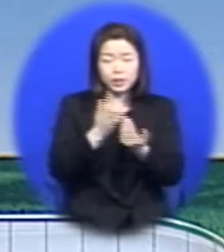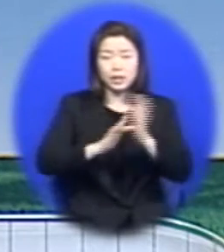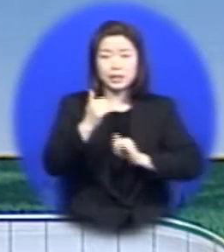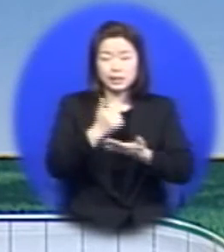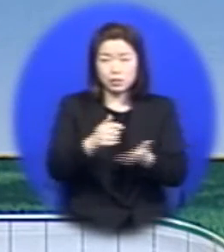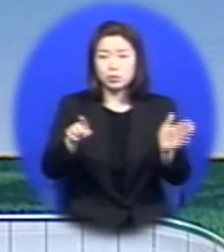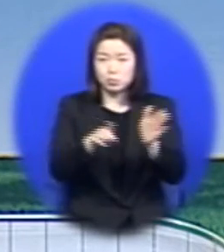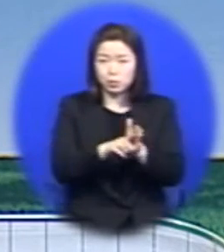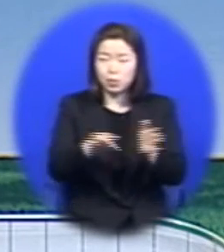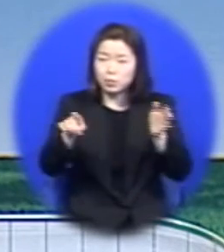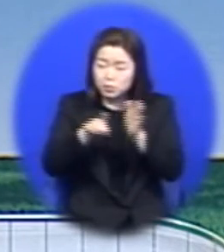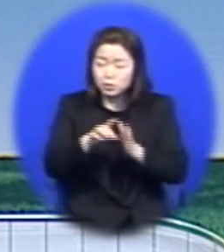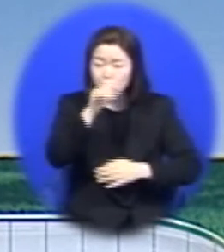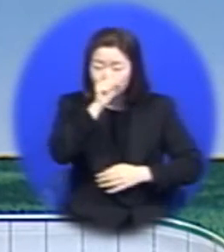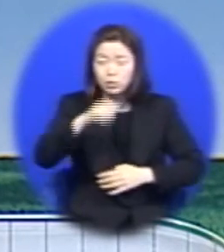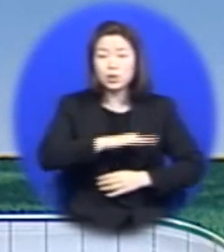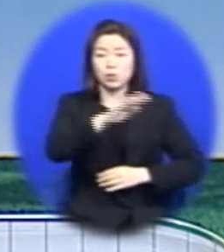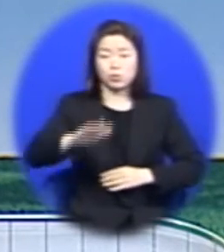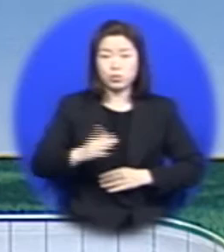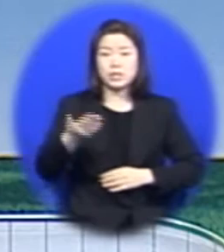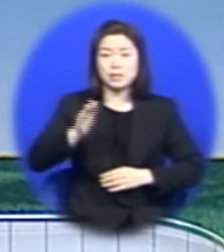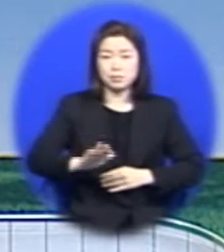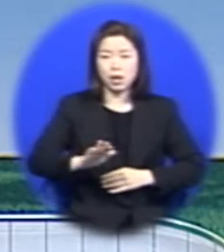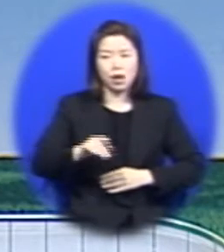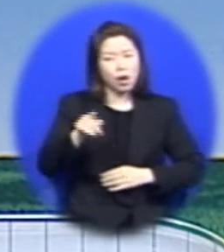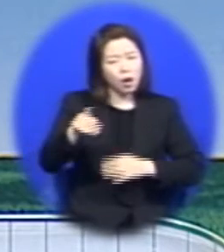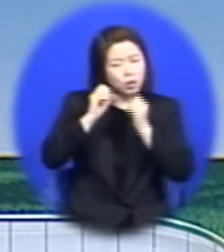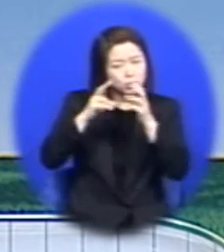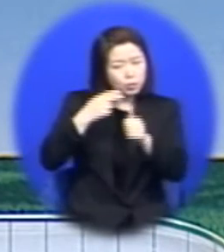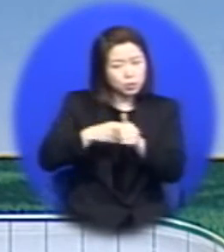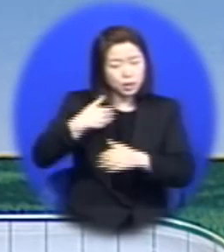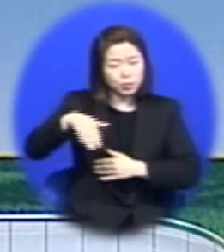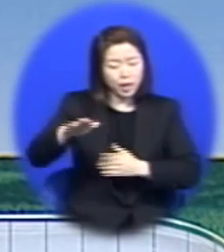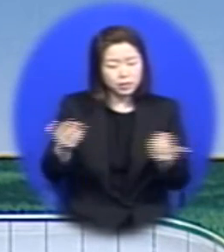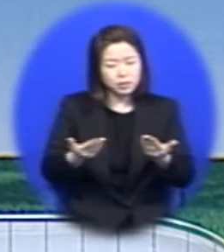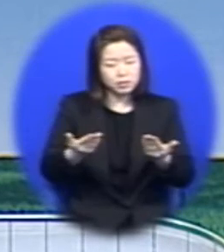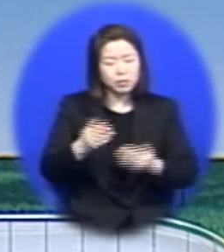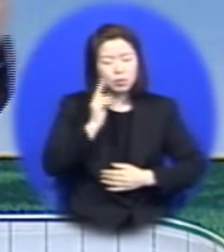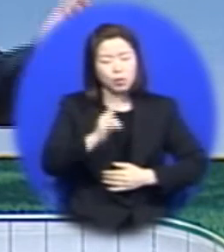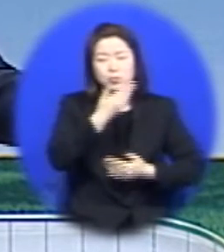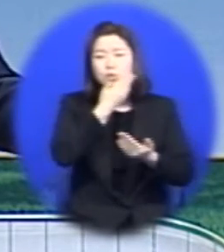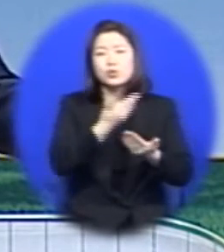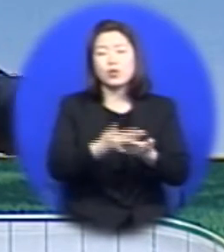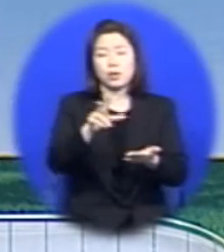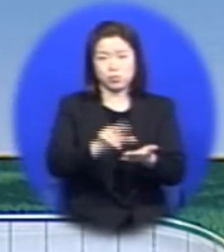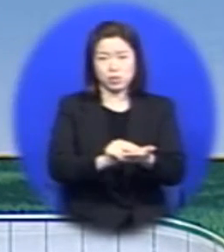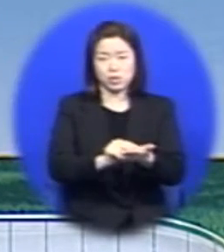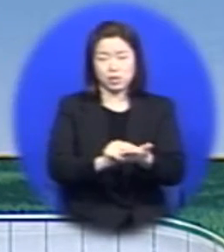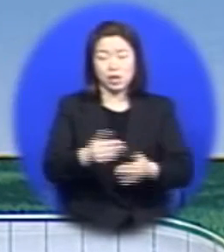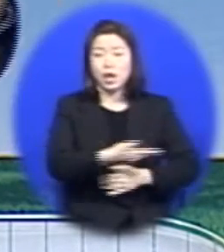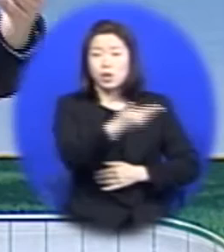좋다고 하는 우리들인데도 너무너무 그것은 중요한 문제가 됩니다. 여러분의 친구 중에